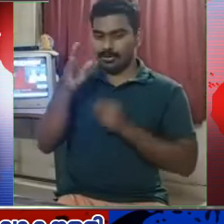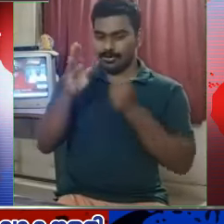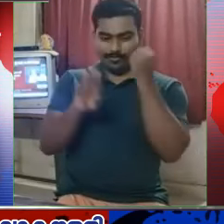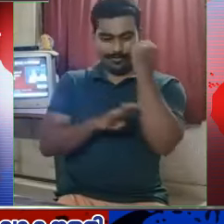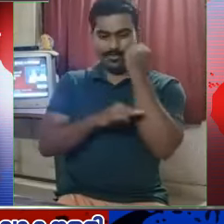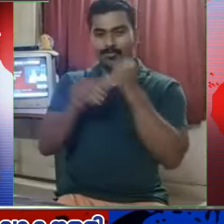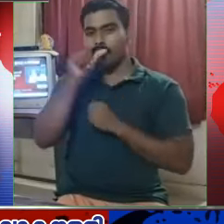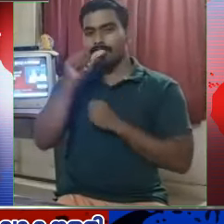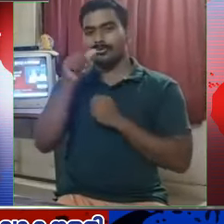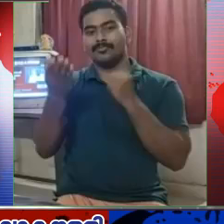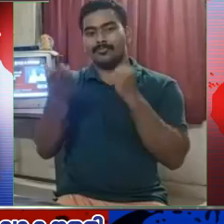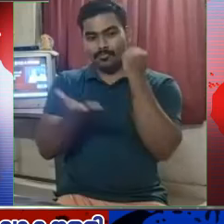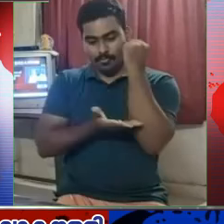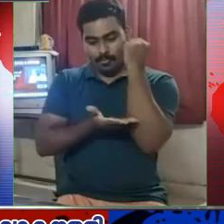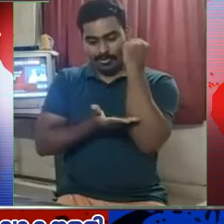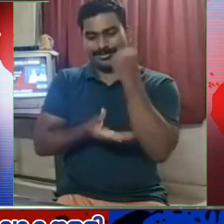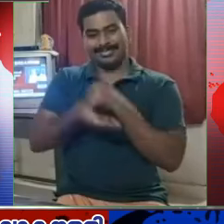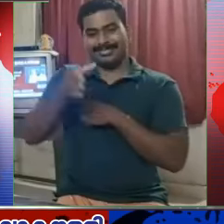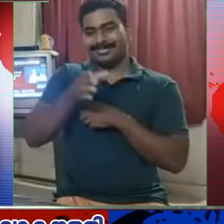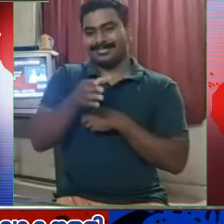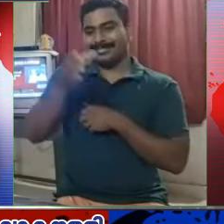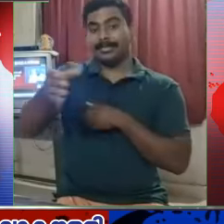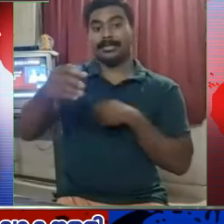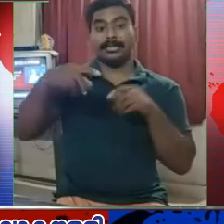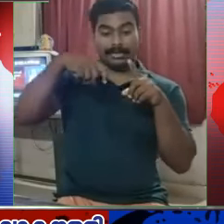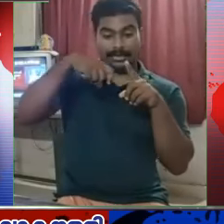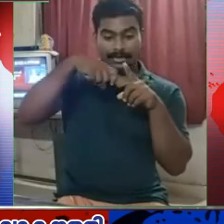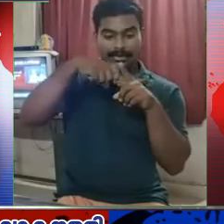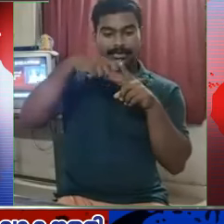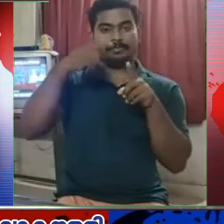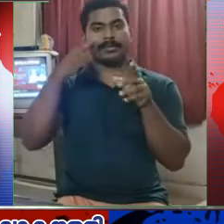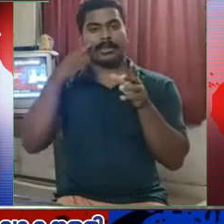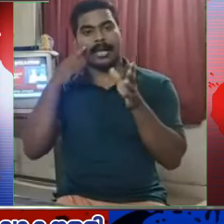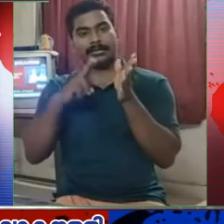ഫലപ്രദമായ നടപടികൾ ഈ കാര്യത്തിൽ സ്വീകരിക്കണമെന്ന് നേരത്തെ കണ്ടിട്ടുണ്ട്.